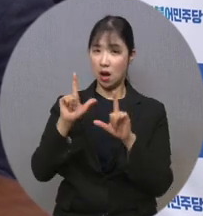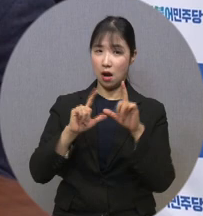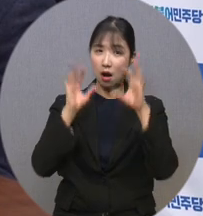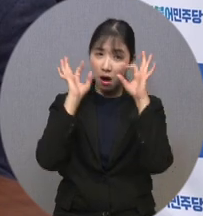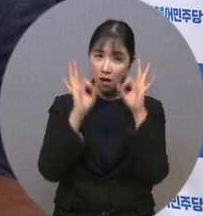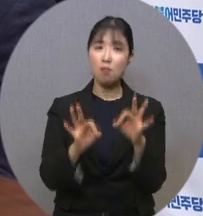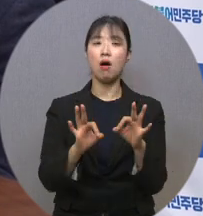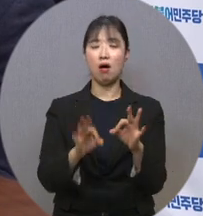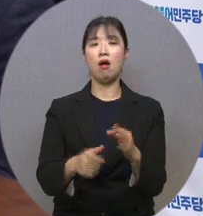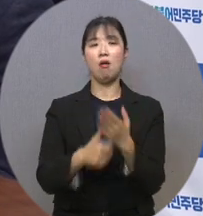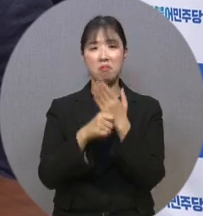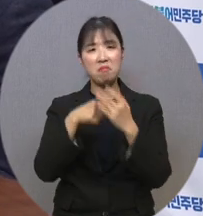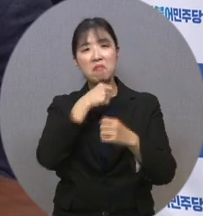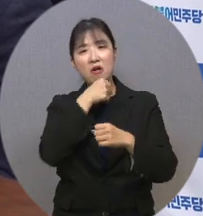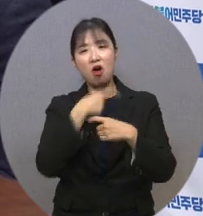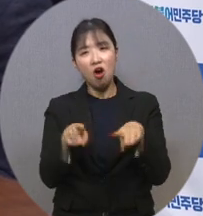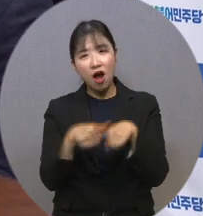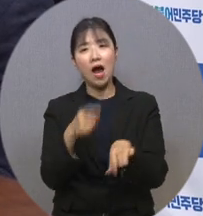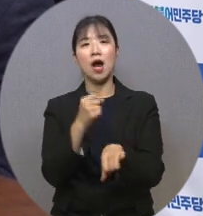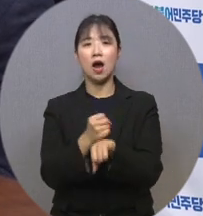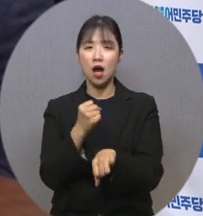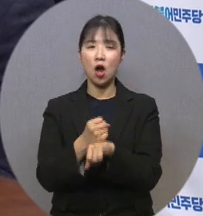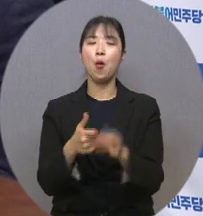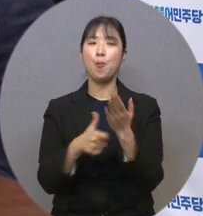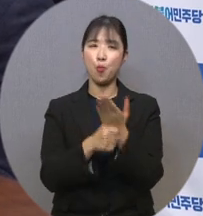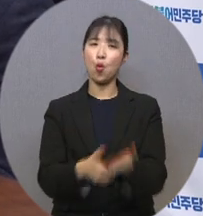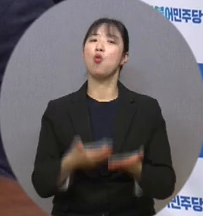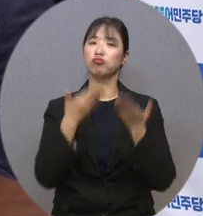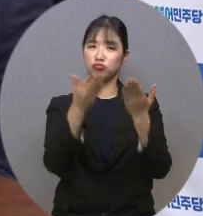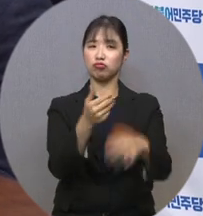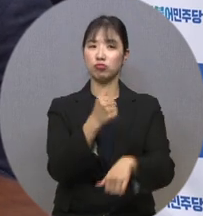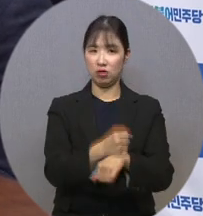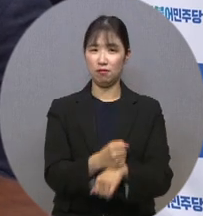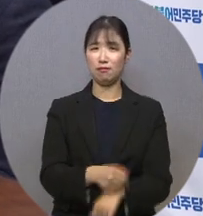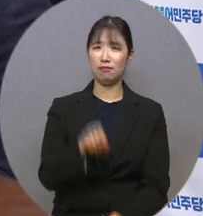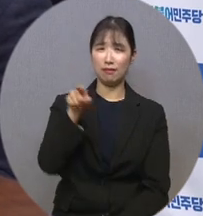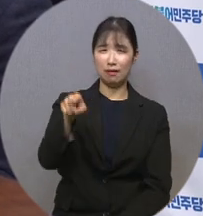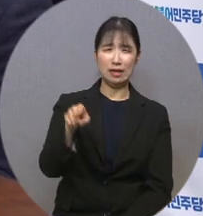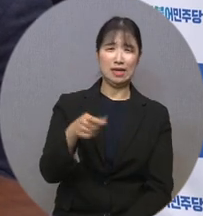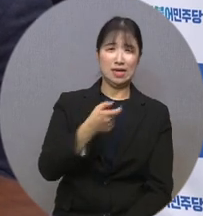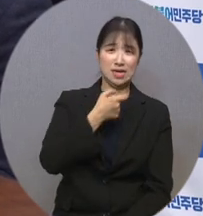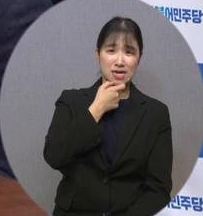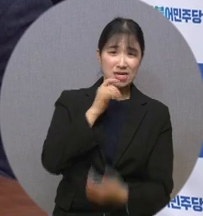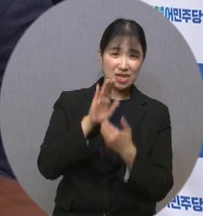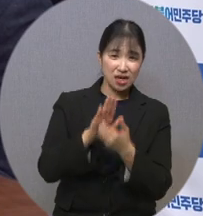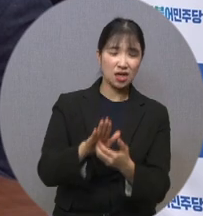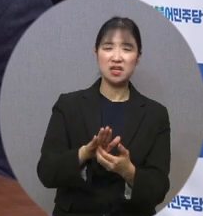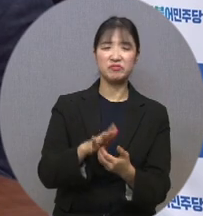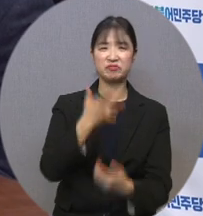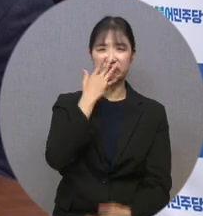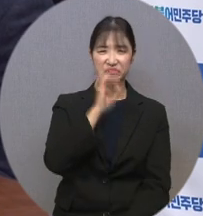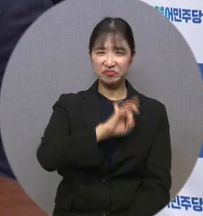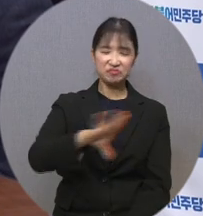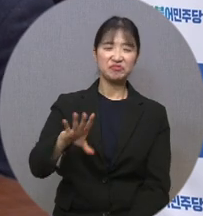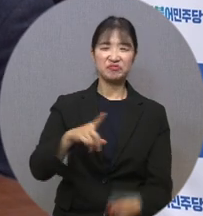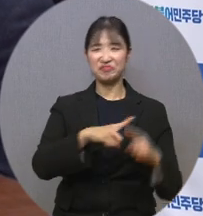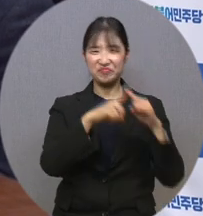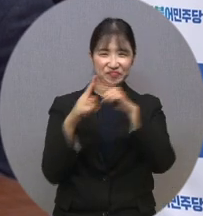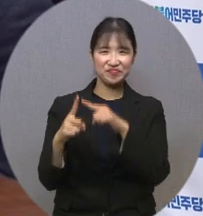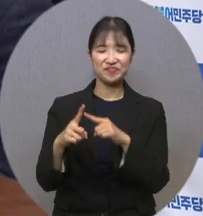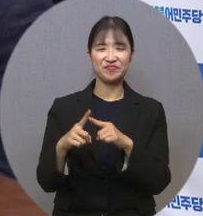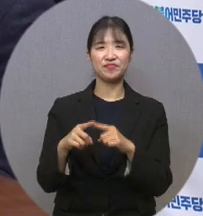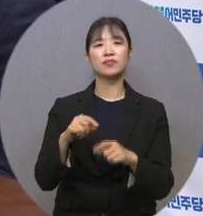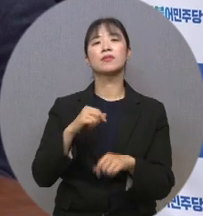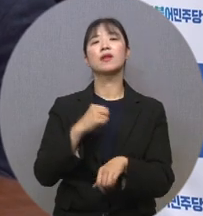대해서는 평가를 하고 표를 몰아주고 하지 않는 정치 세력에 대해서는 아주 혹독한 그 심판을